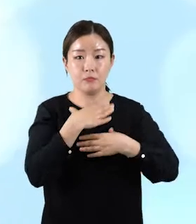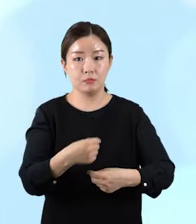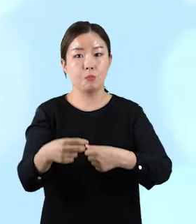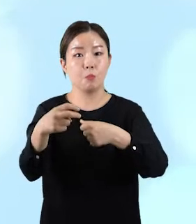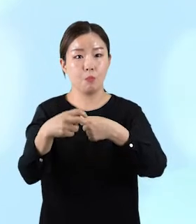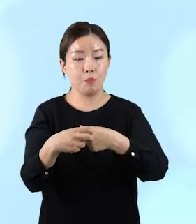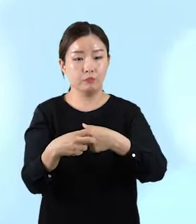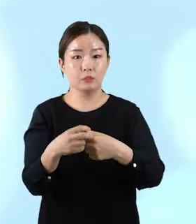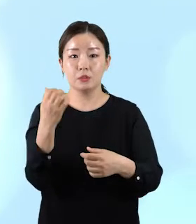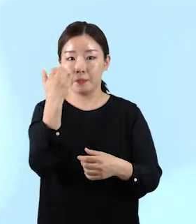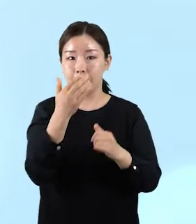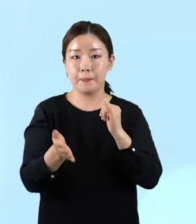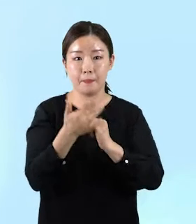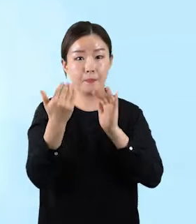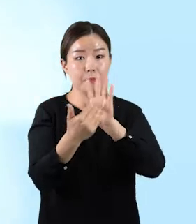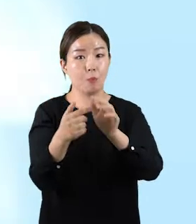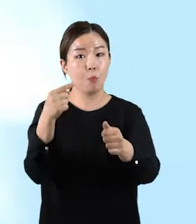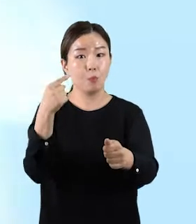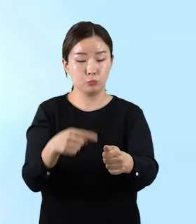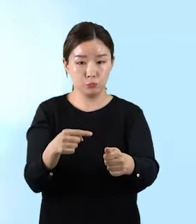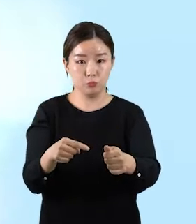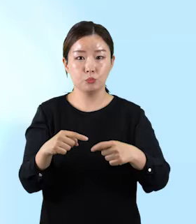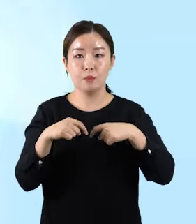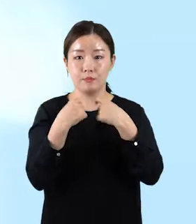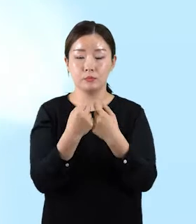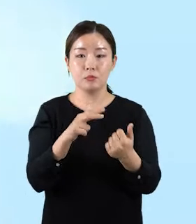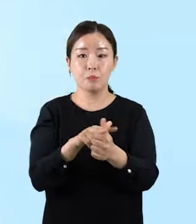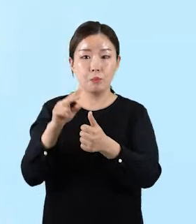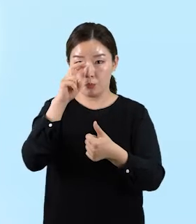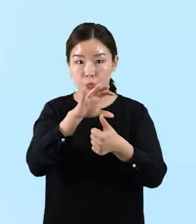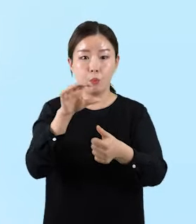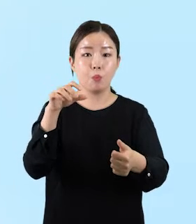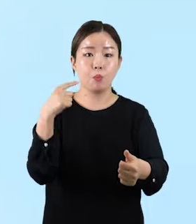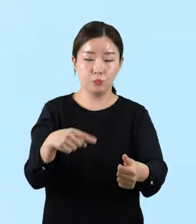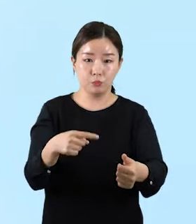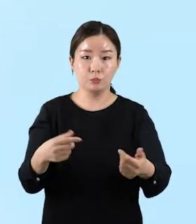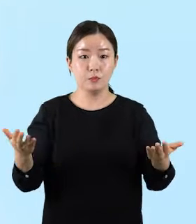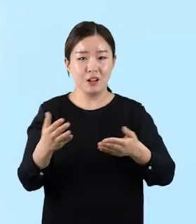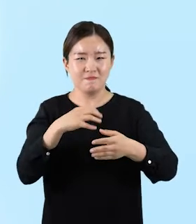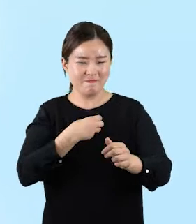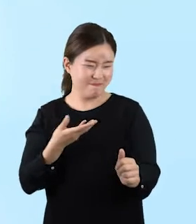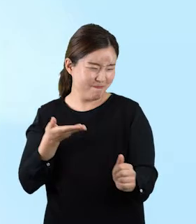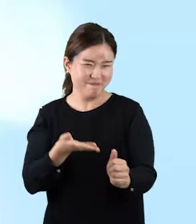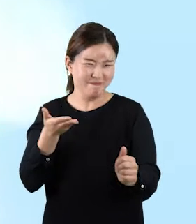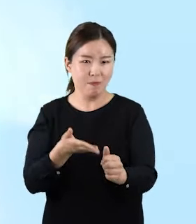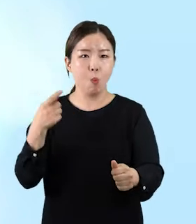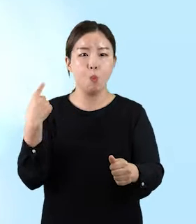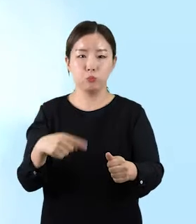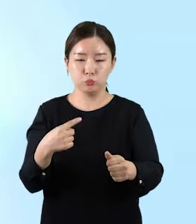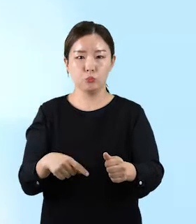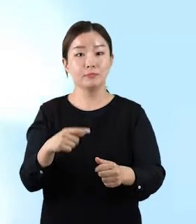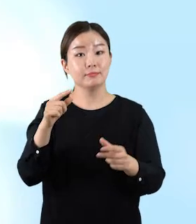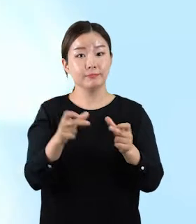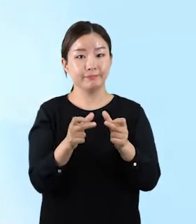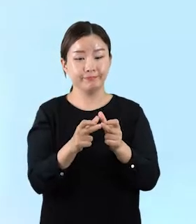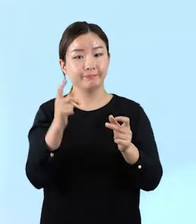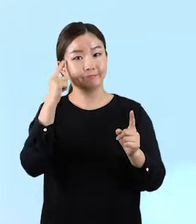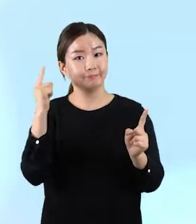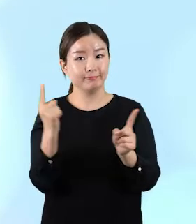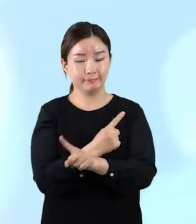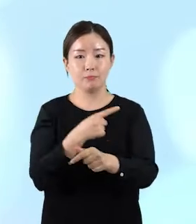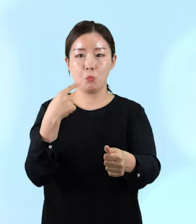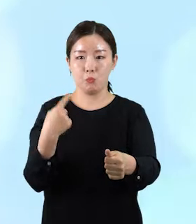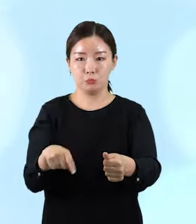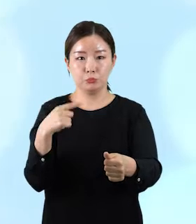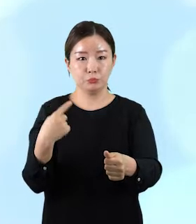안전보건, 성희롱 예방교육, 개인정보 보호교육, 직장 내 괴롭힘 교육, 그리고 장애 인식 개선